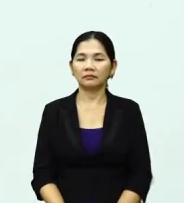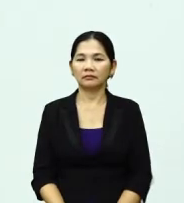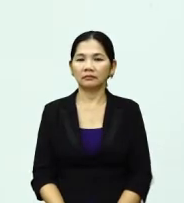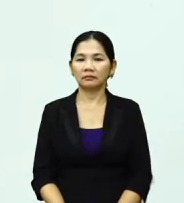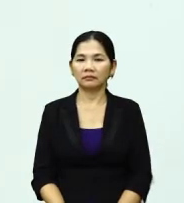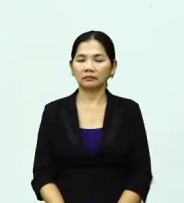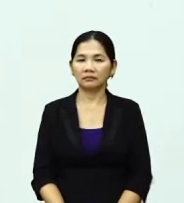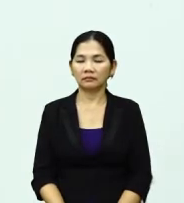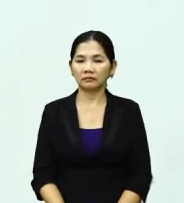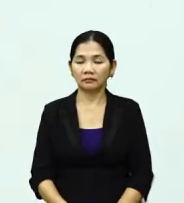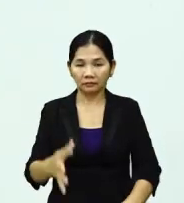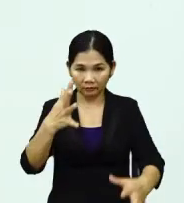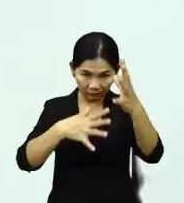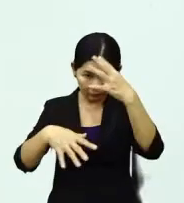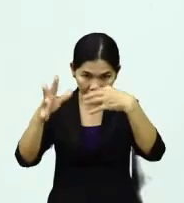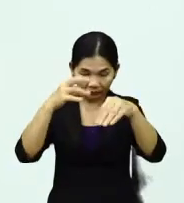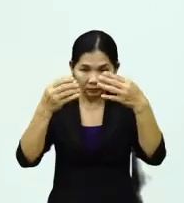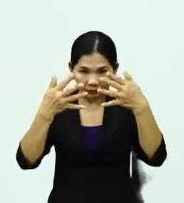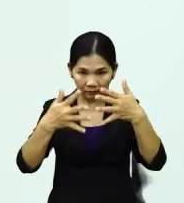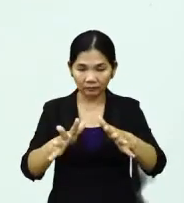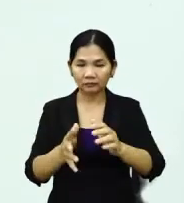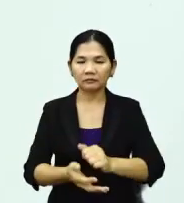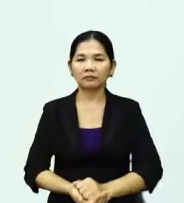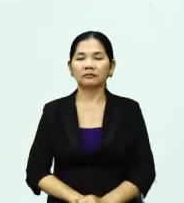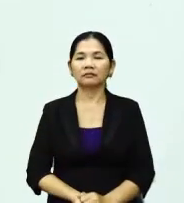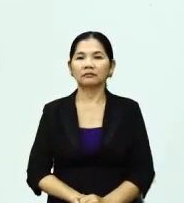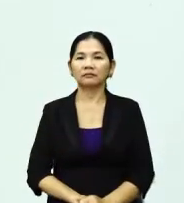Nhưng mà riêng rủi rõ lên nó ồn.